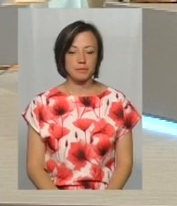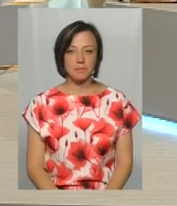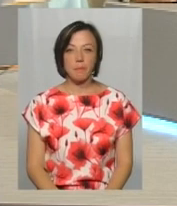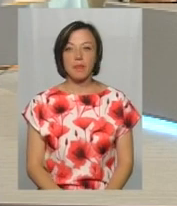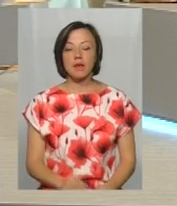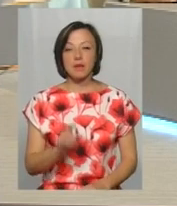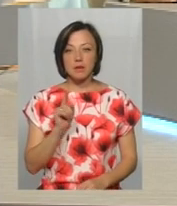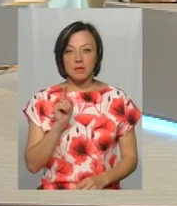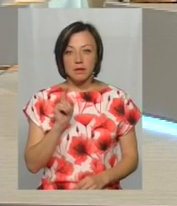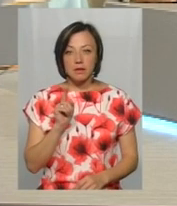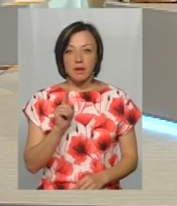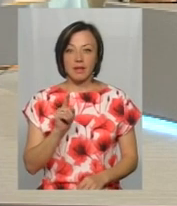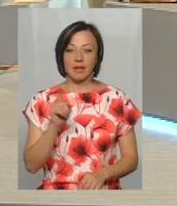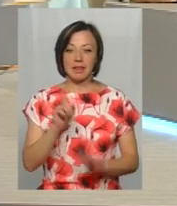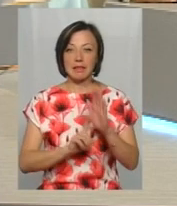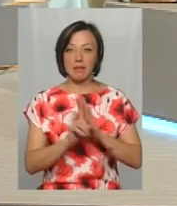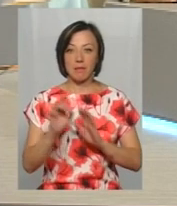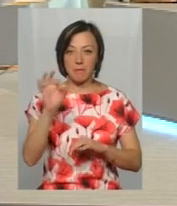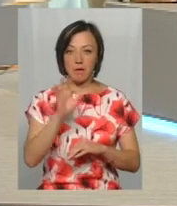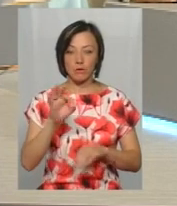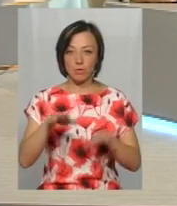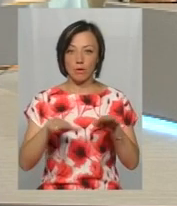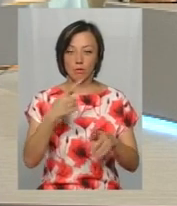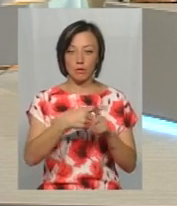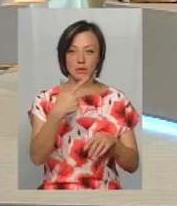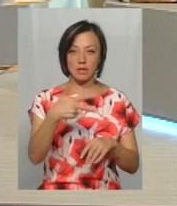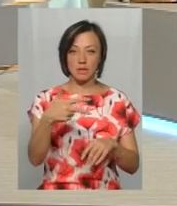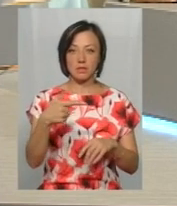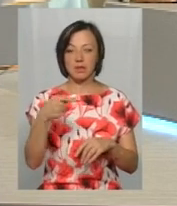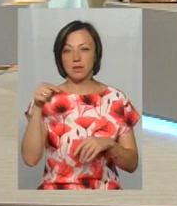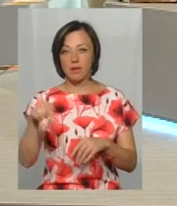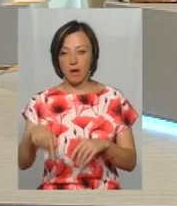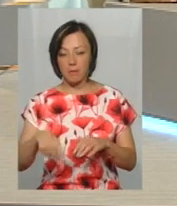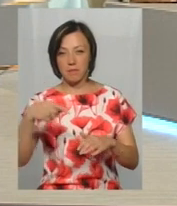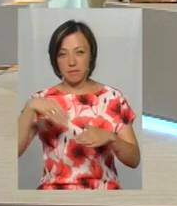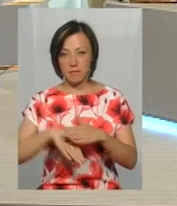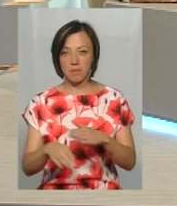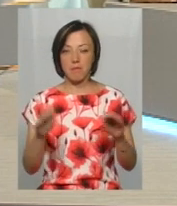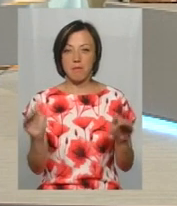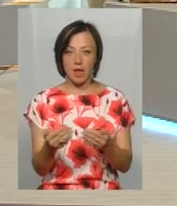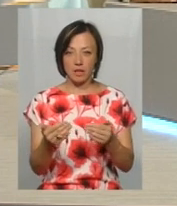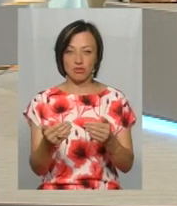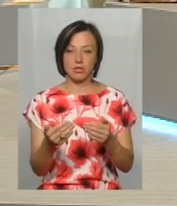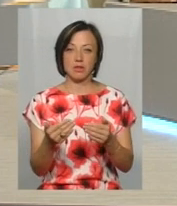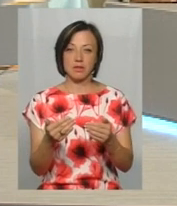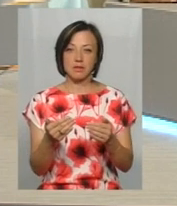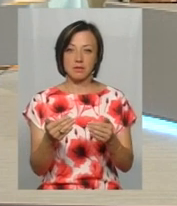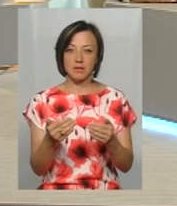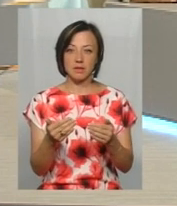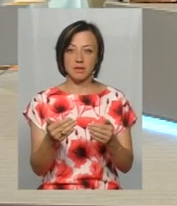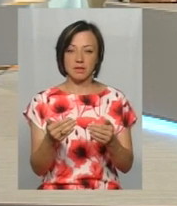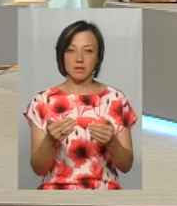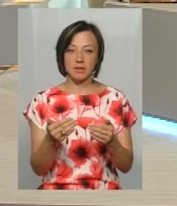За рахунок перепаду температур, тут плюс 30, а там все-таки набагато під землею нижче, то зміншується